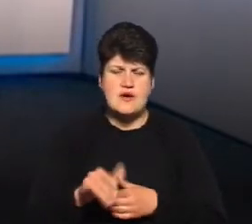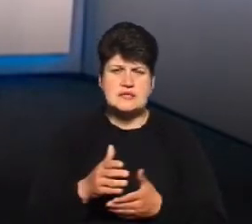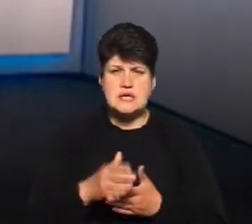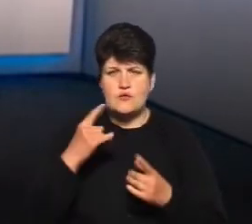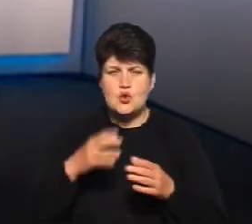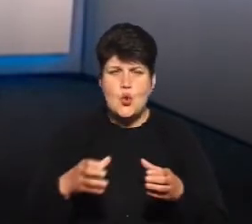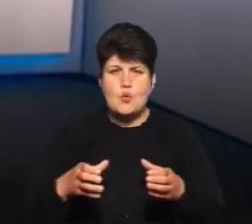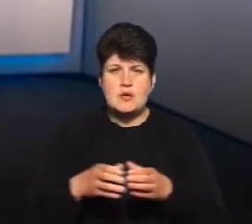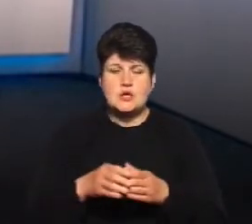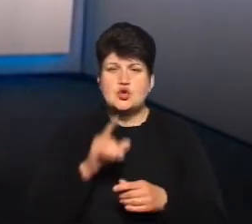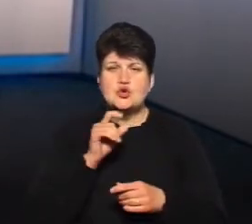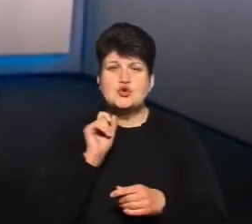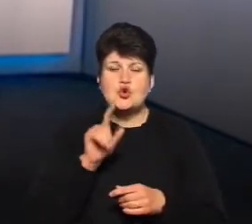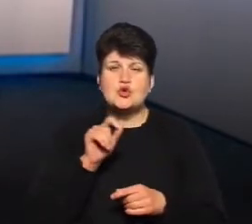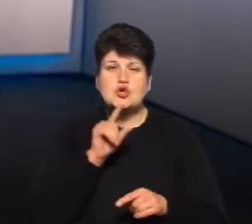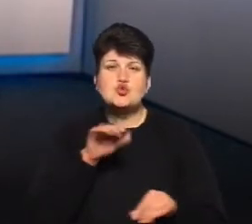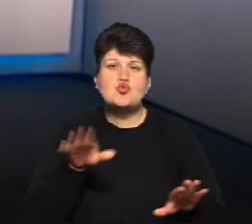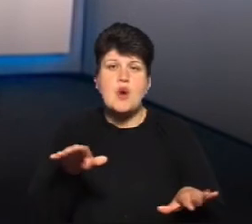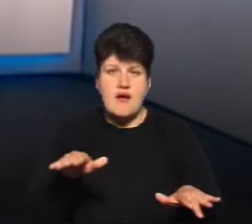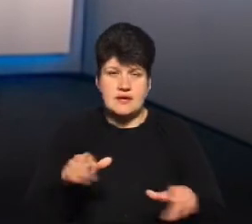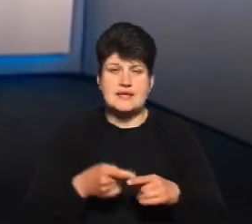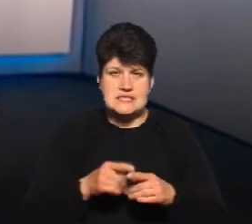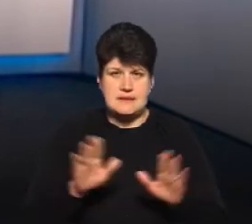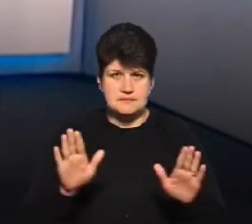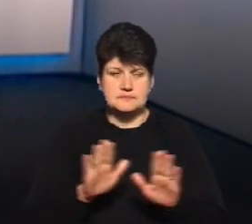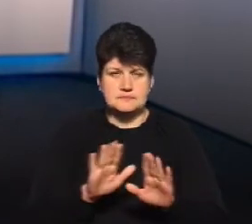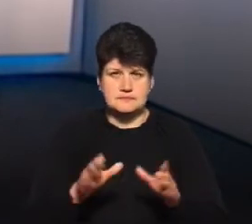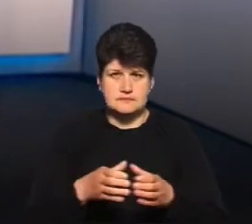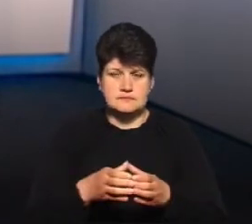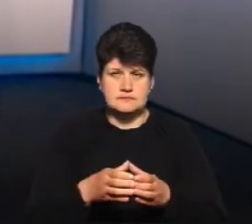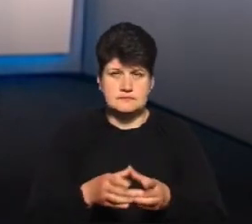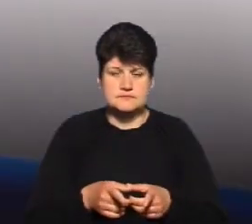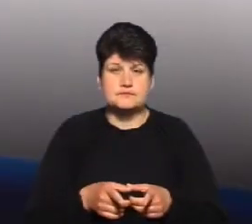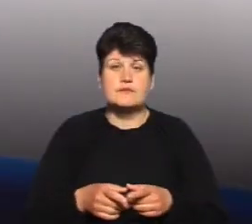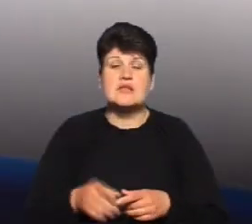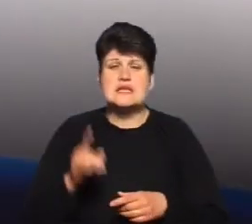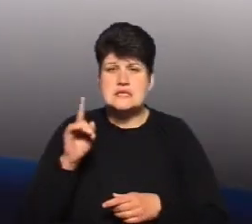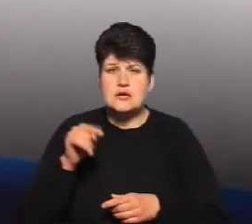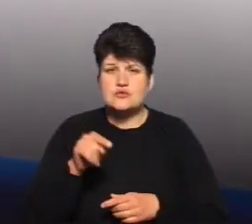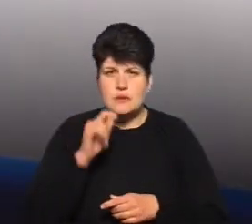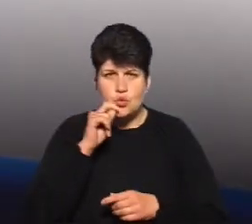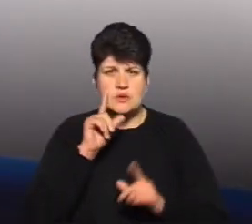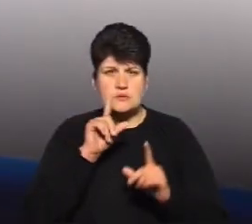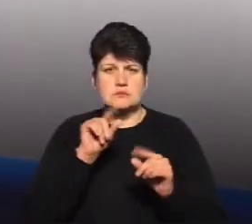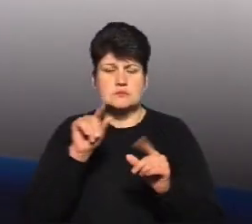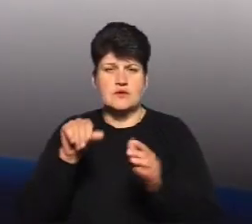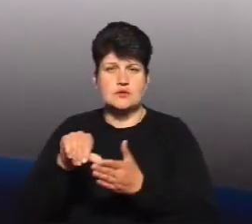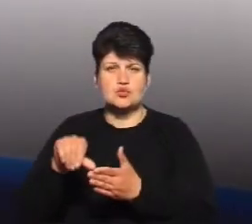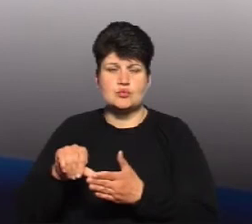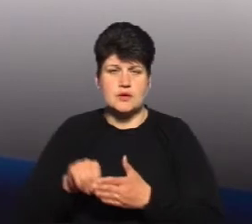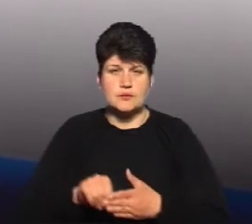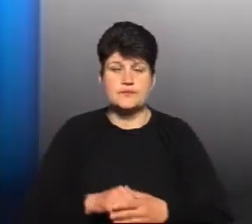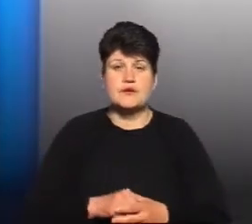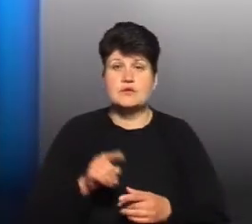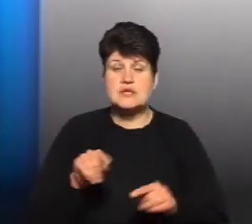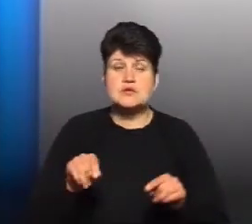«Золоті журавки». Це пісенний ансамбль, так? Так, так, так, звісно. Чим, ну, взагалі, я знаю, що вони по Україні виступають, так? Доволі так, успішно. Так, вони